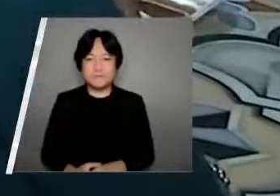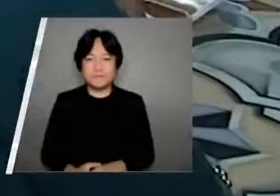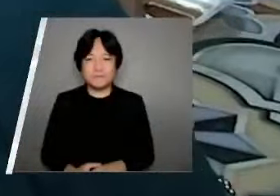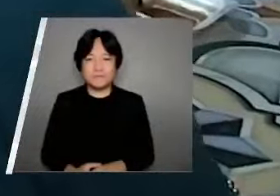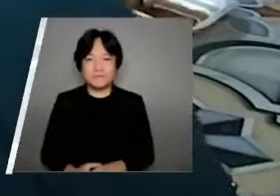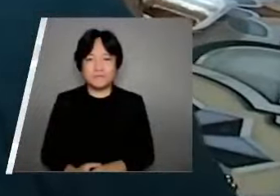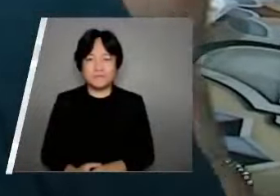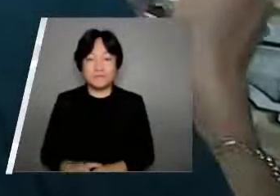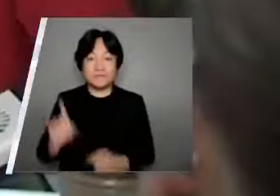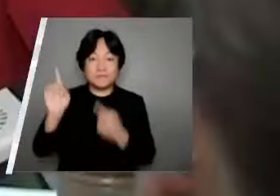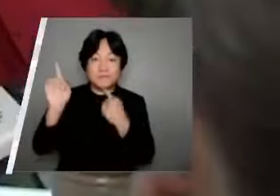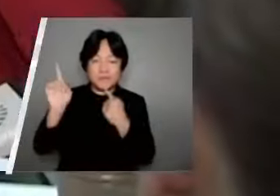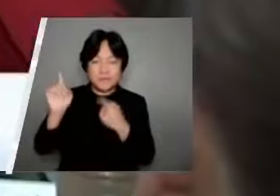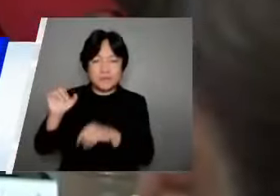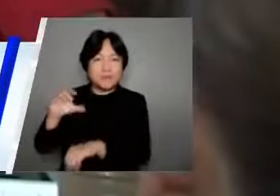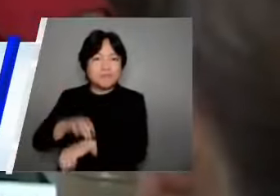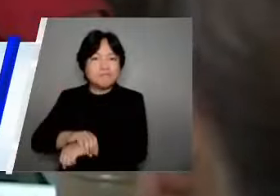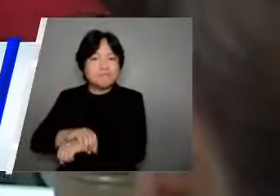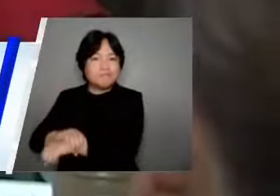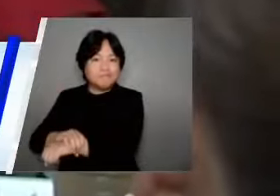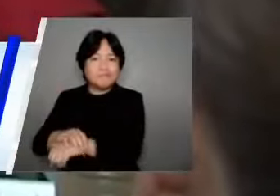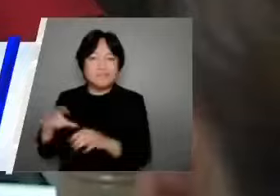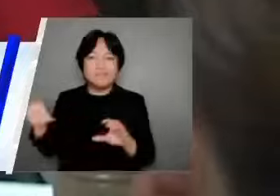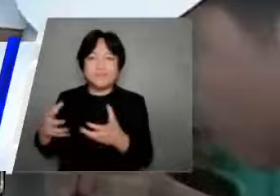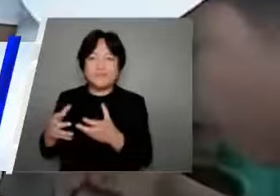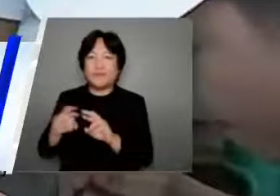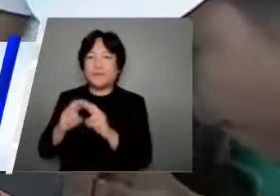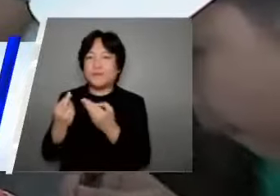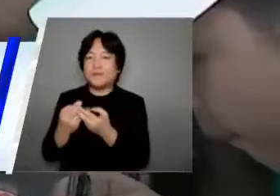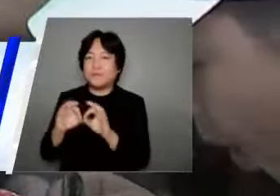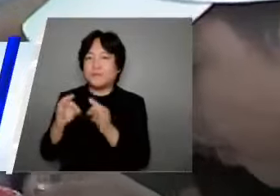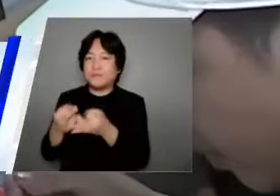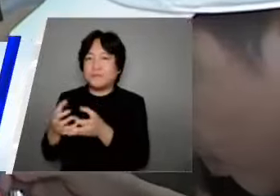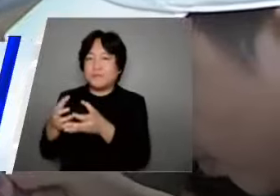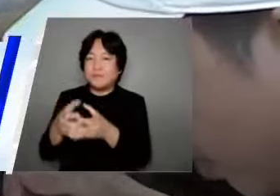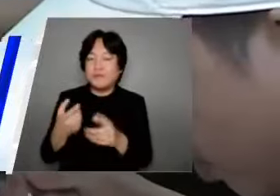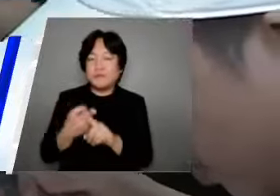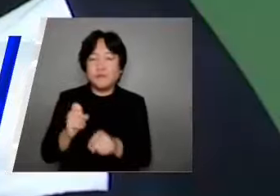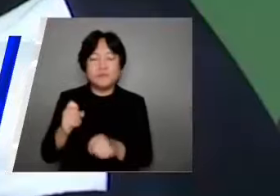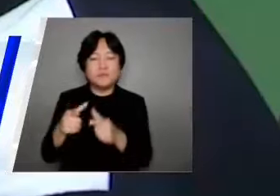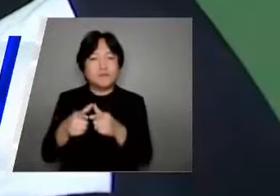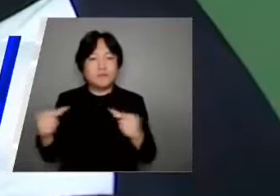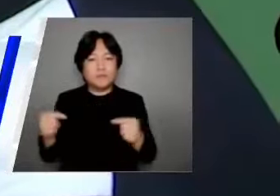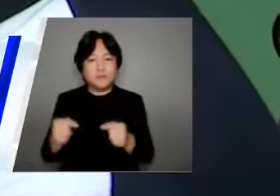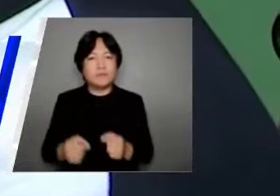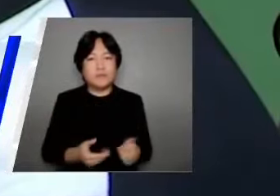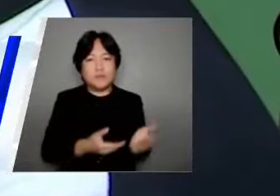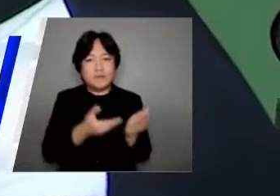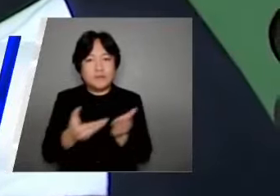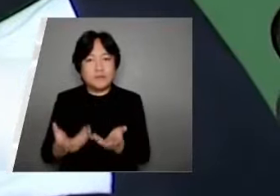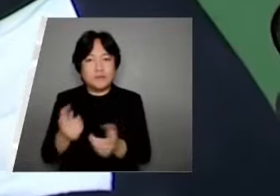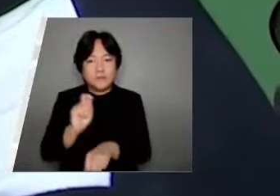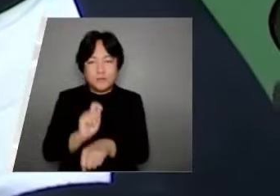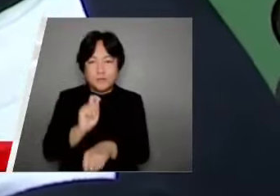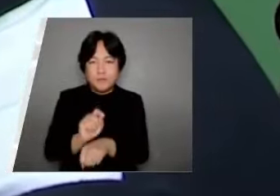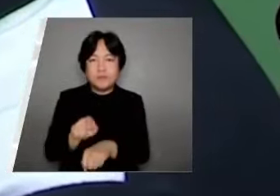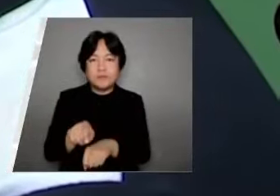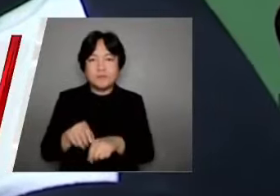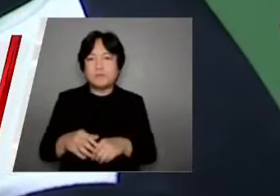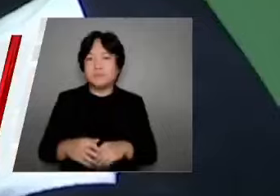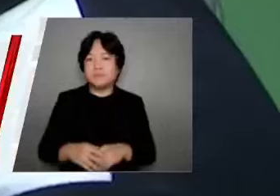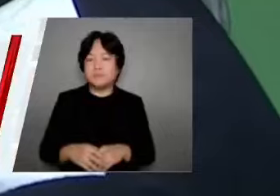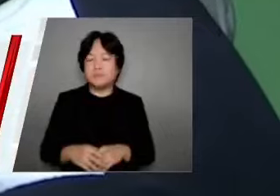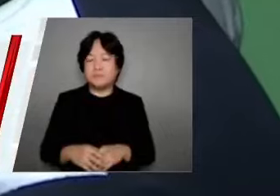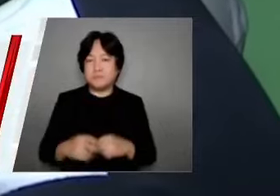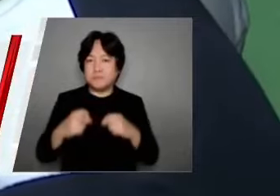mga kaanak na balikbayan mula Japan para matikman ang best kept secret ng Ugbotondo. Ito yung pinakauna dito, wala pa yung mga nandiyan sa labas